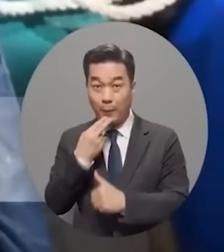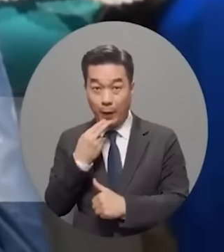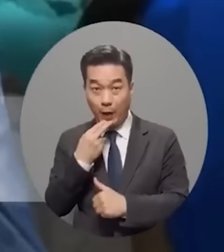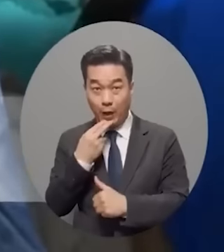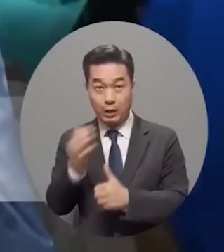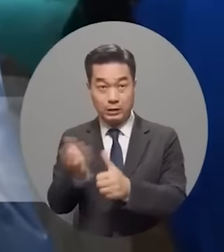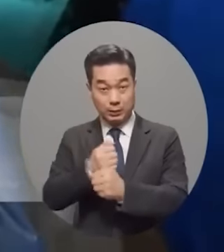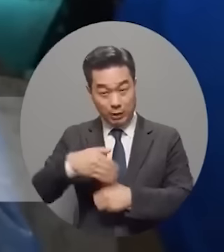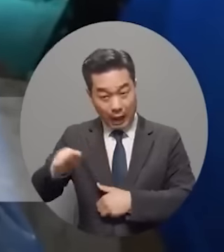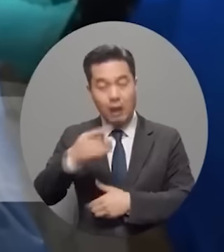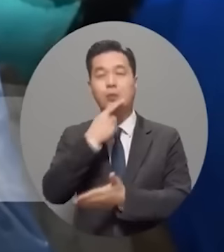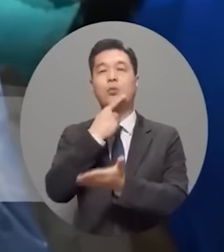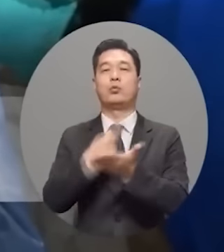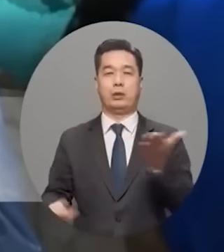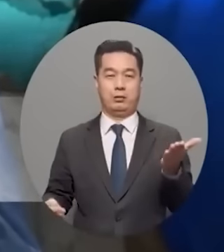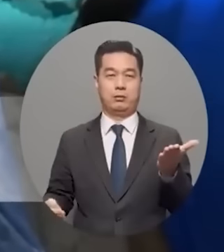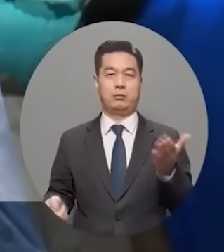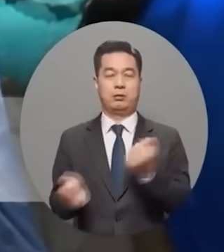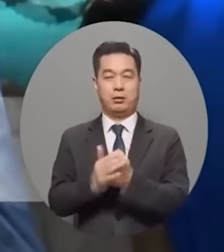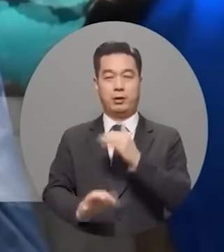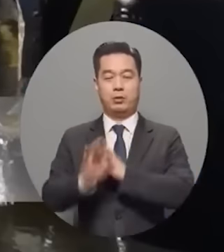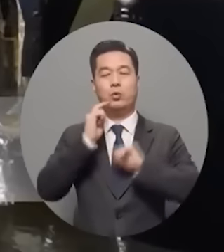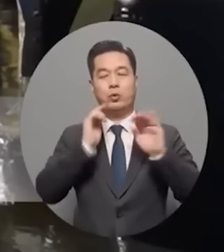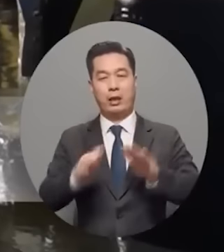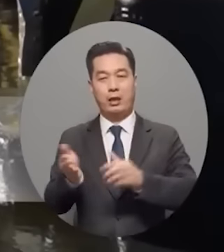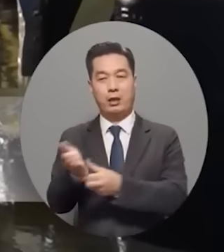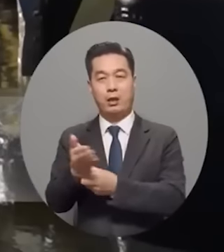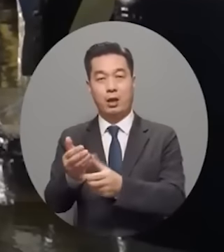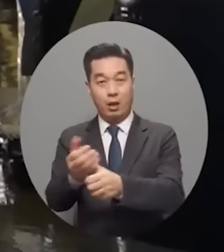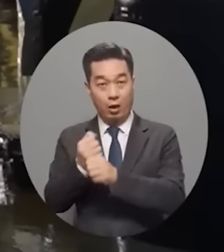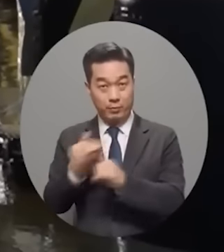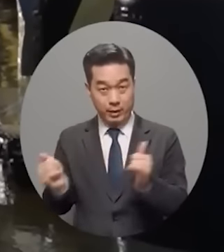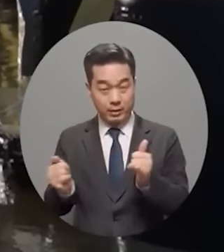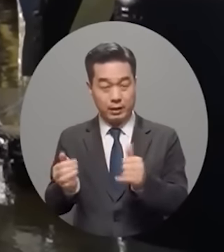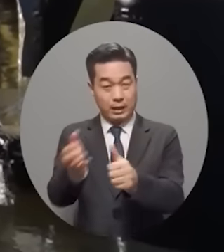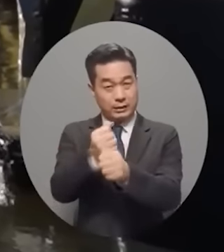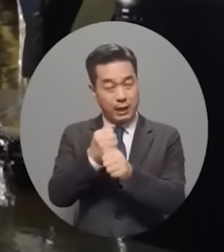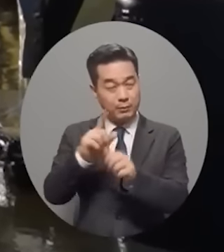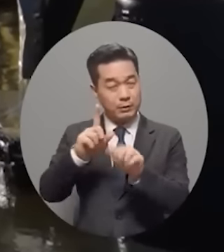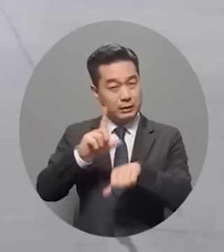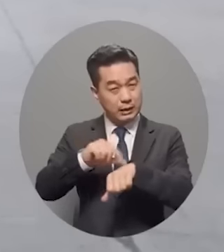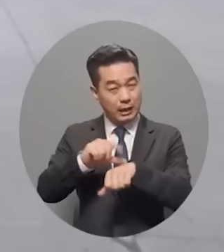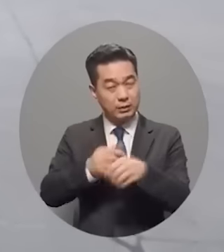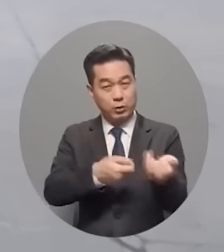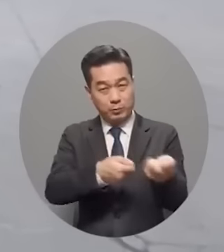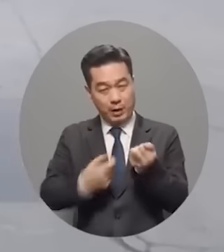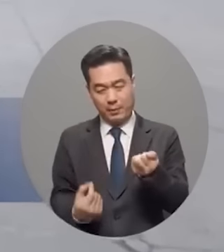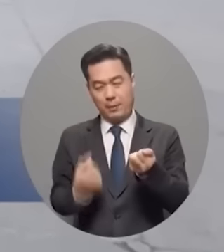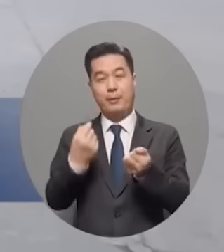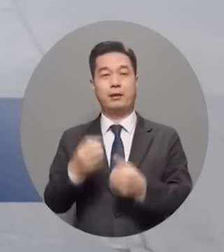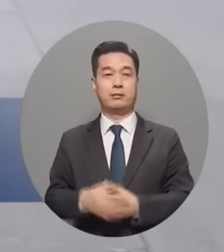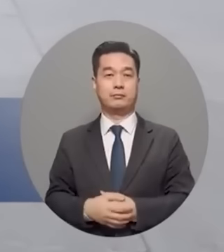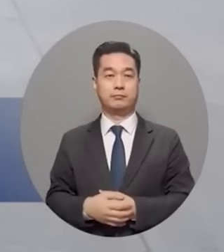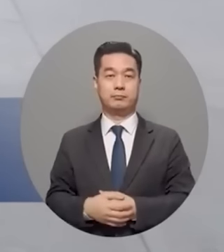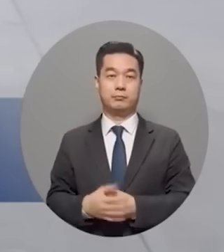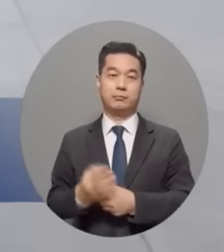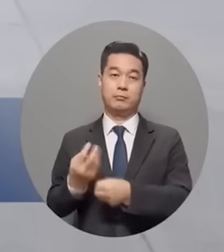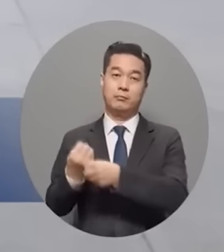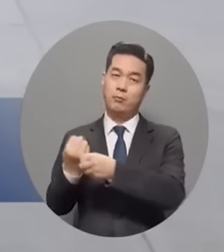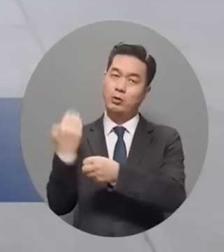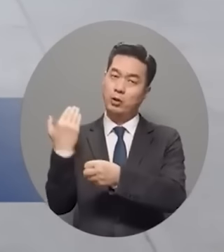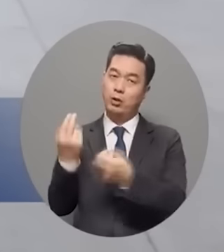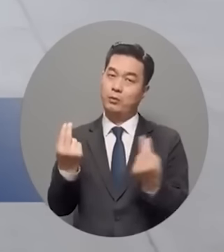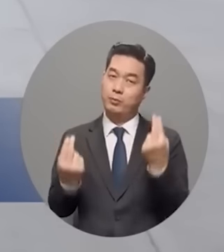나갈수록 손해만 커지면서 동해 어민들도 조업 마감 시기를 앞당기고 있습니다. 한 몇 년 전에 대비해가지고